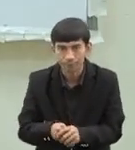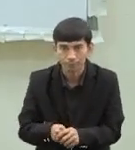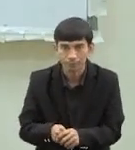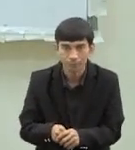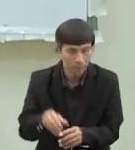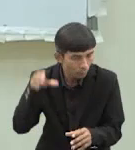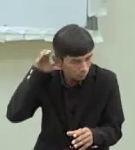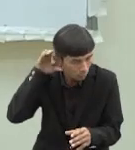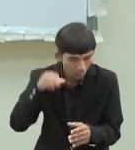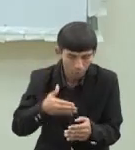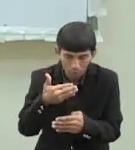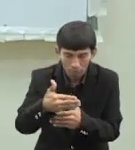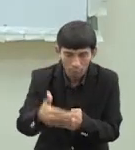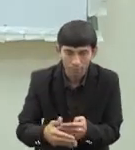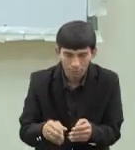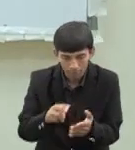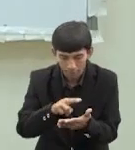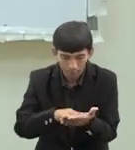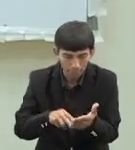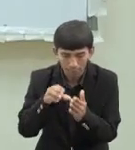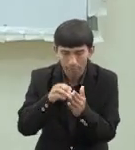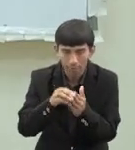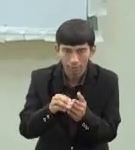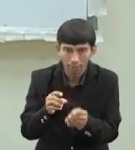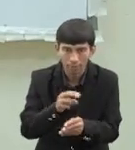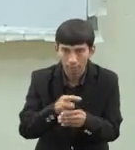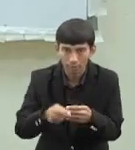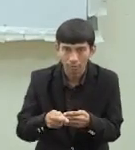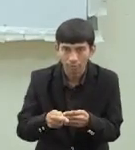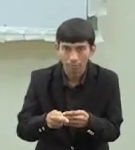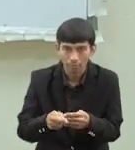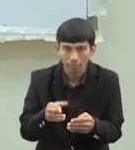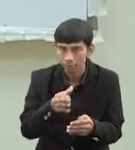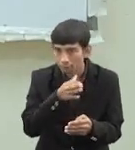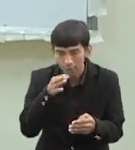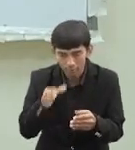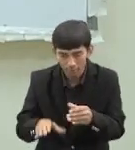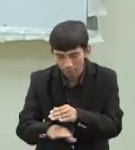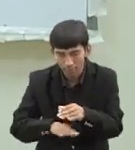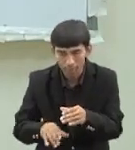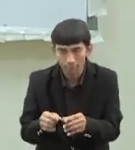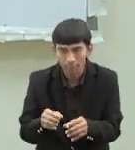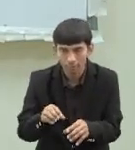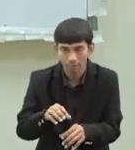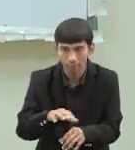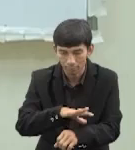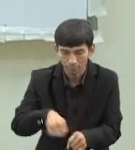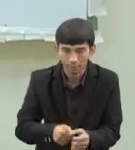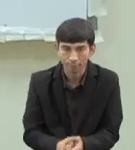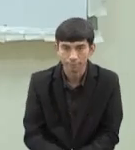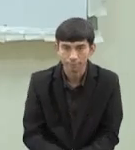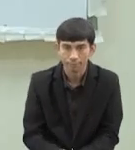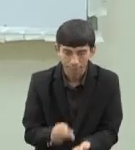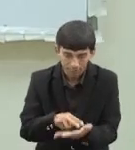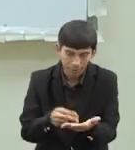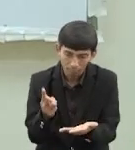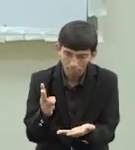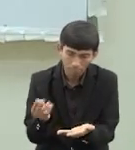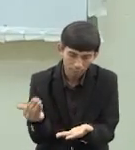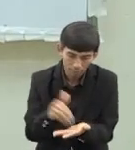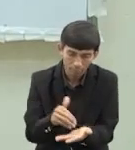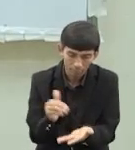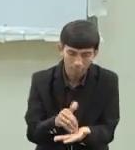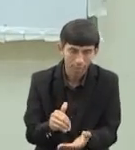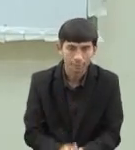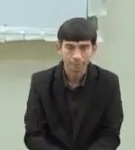rù an át tập bọt phòl cả sĩ cam nơi Campuchia át tập bọt công nạp nó con nát chùm nôn phì đòn an phì đòn ta con bàn tập tù là